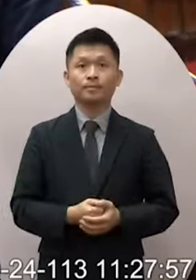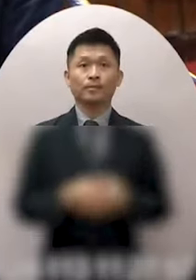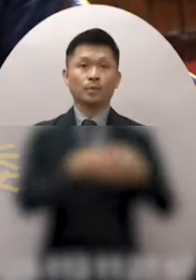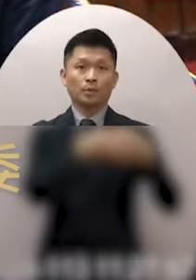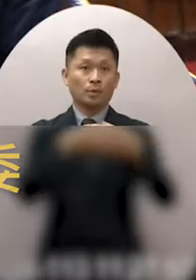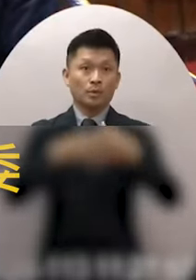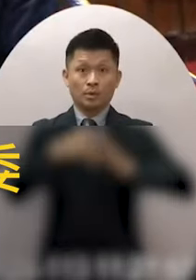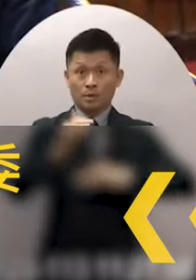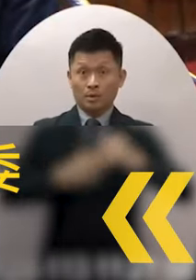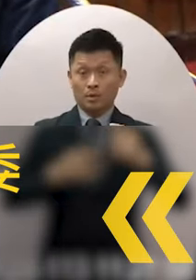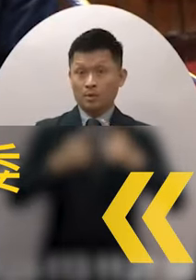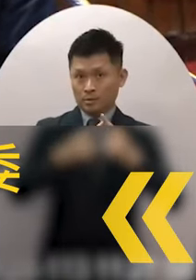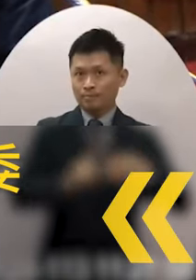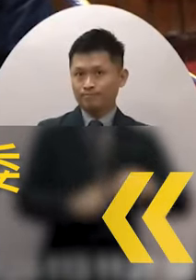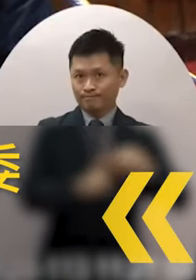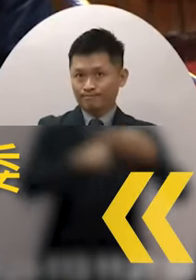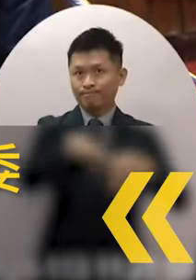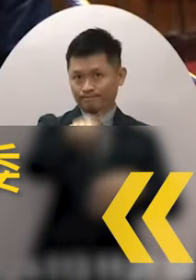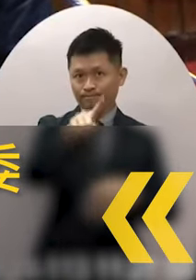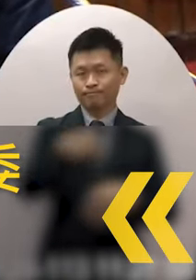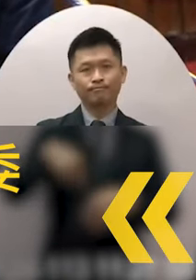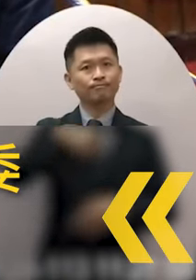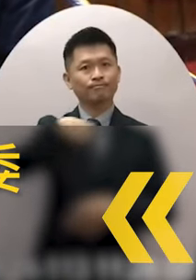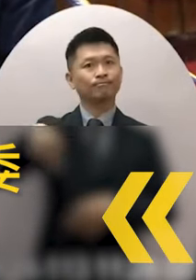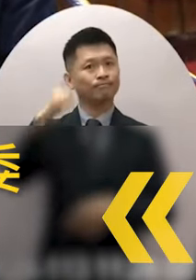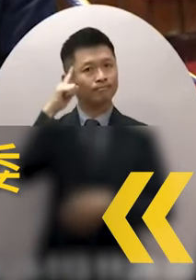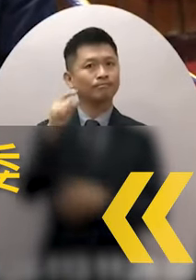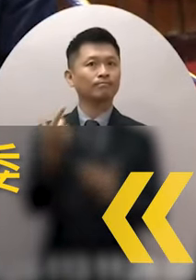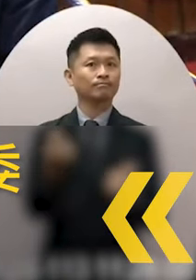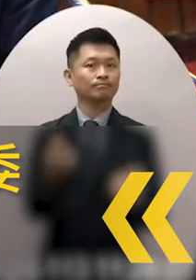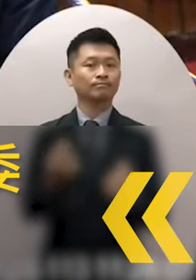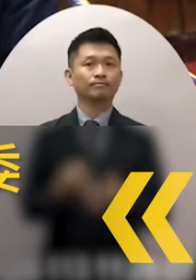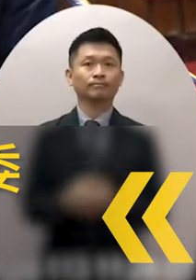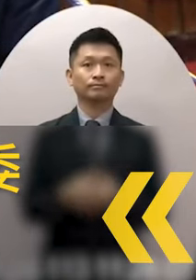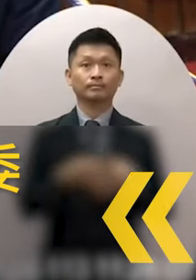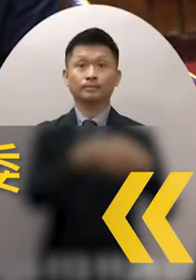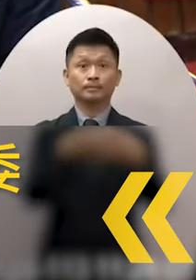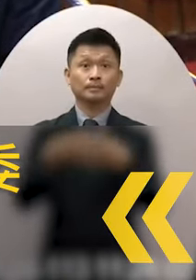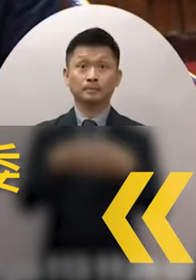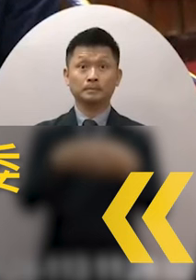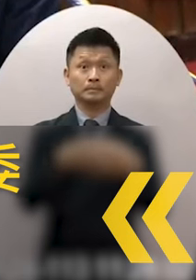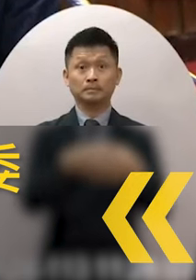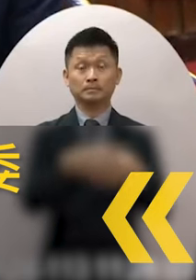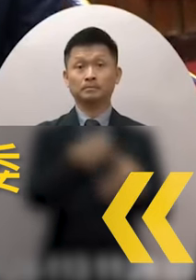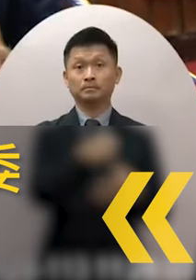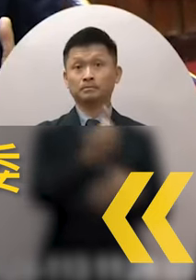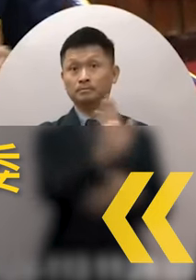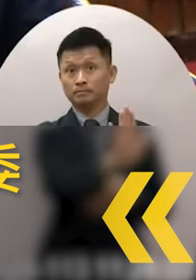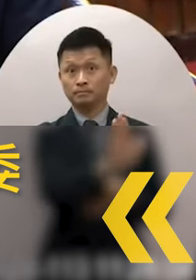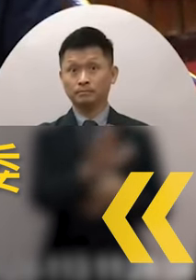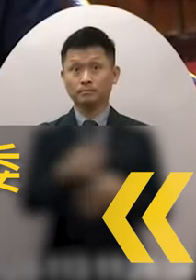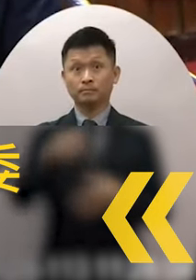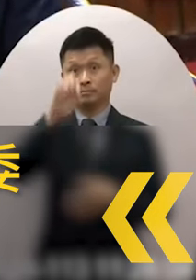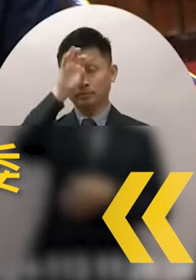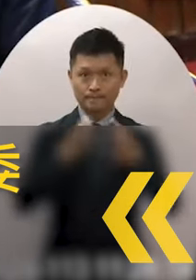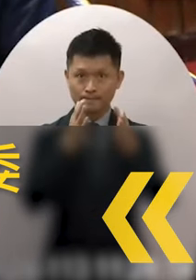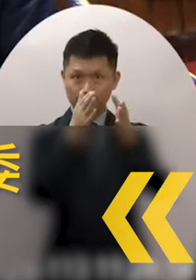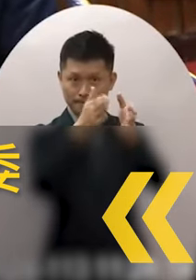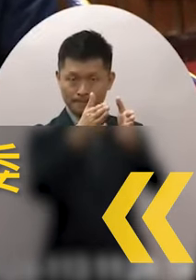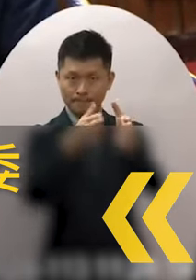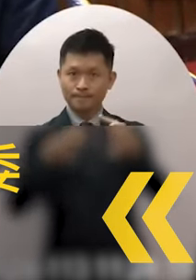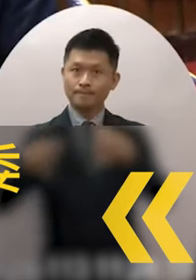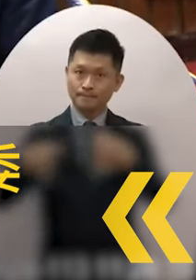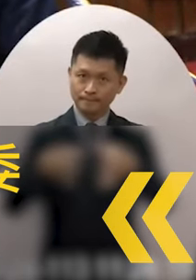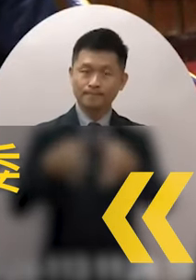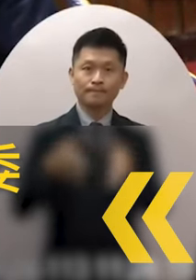团结合作以人为先，我想我们都同意，但重点是团结不是只有你的团结是团结，在野党的团结也是团结。 当然， 那我